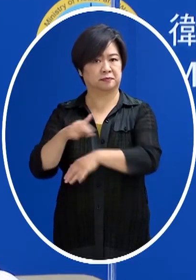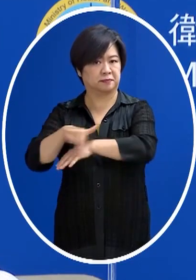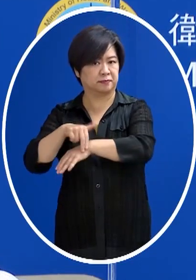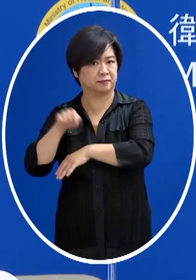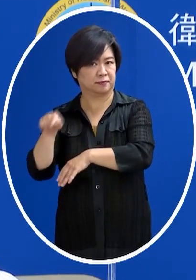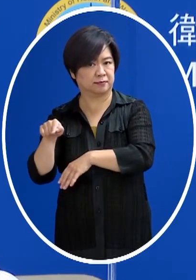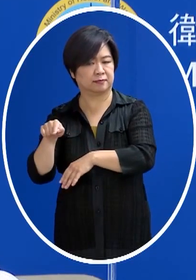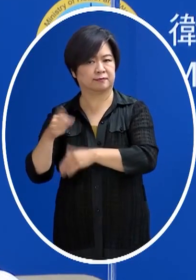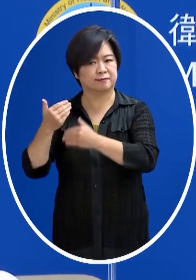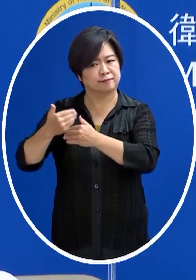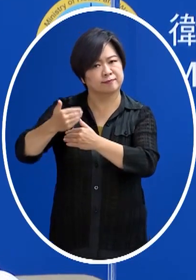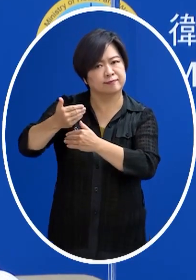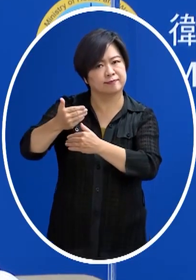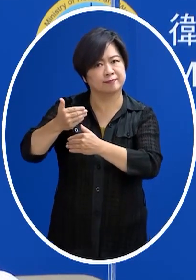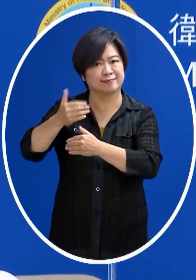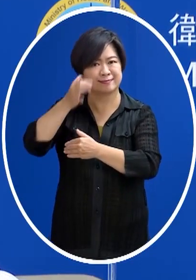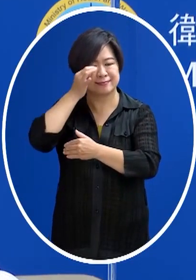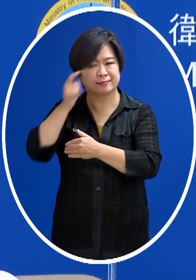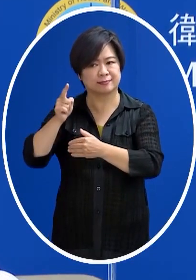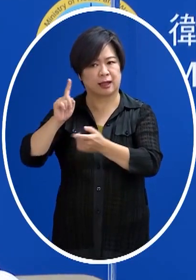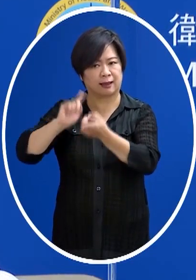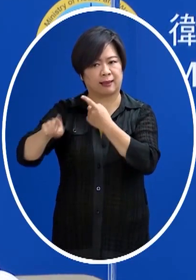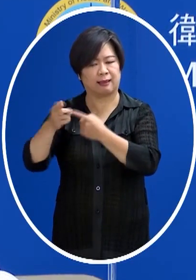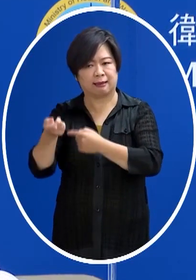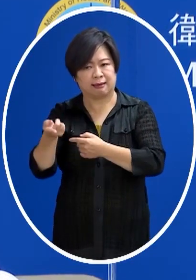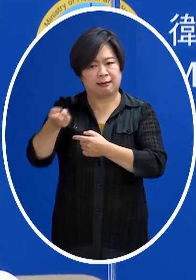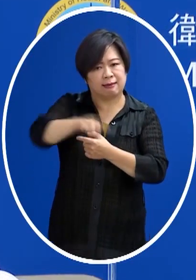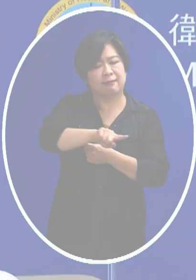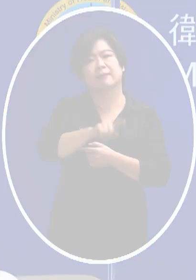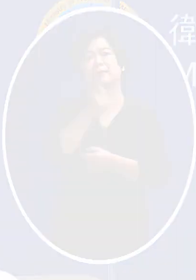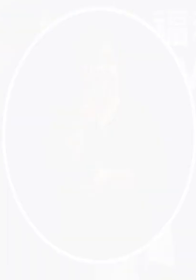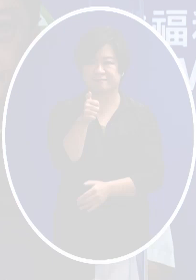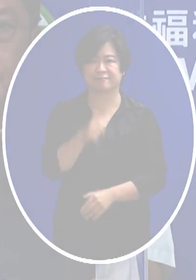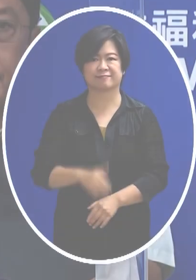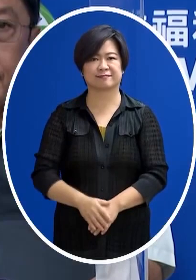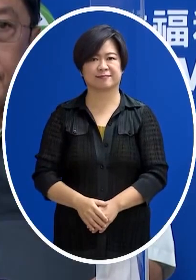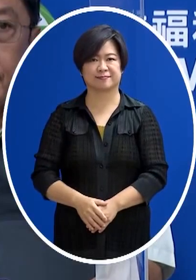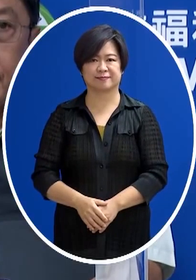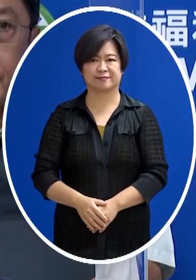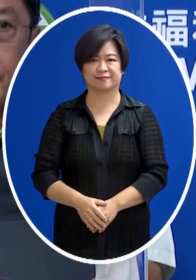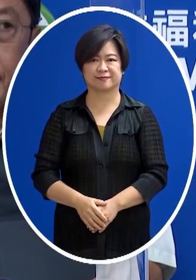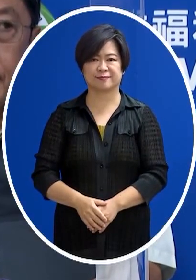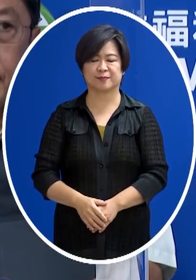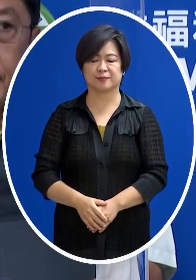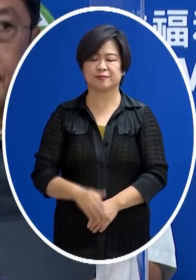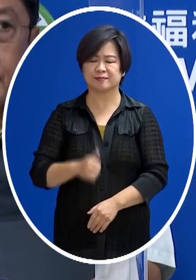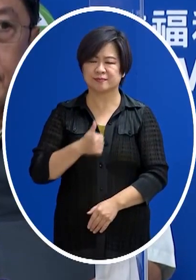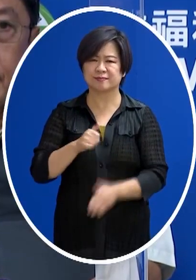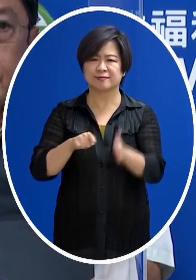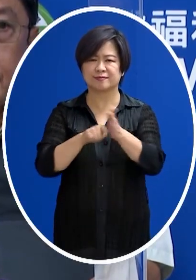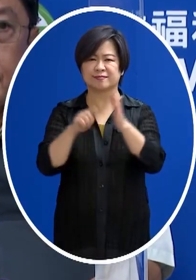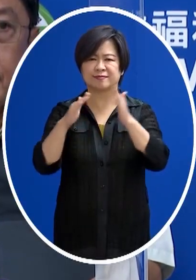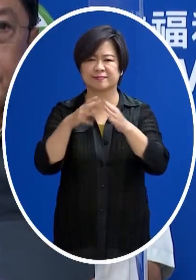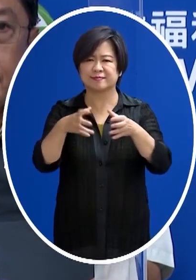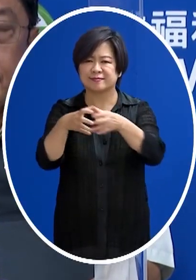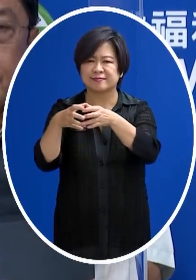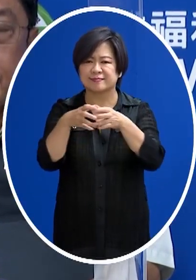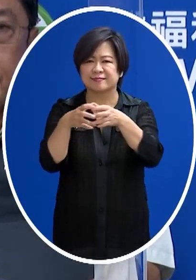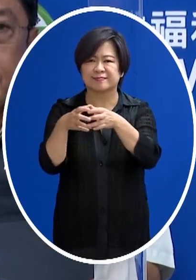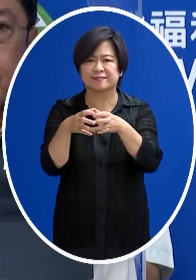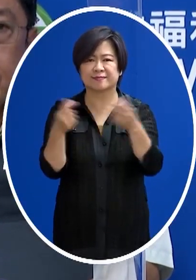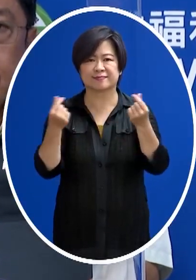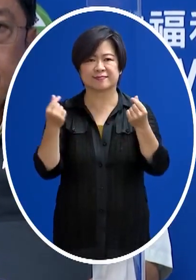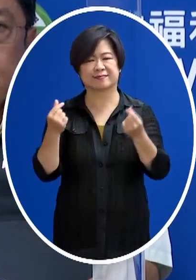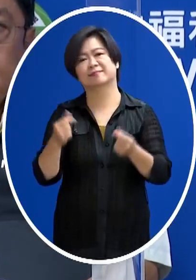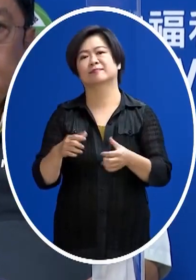子往前走哦？那如果不行，那我们随时都可以再调整哦。 其实我们真的是哈，专家小组就好像我们一个